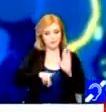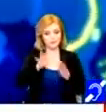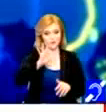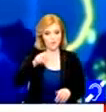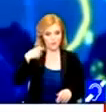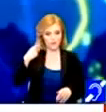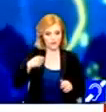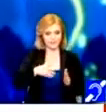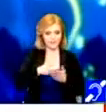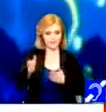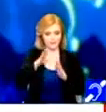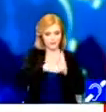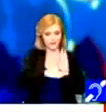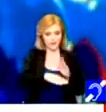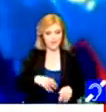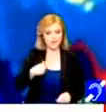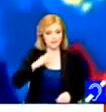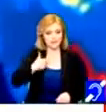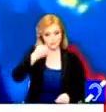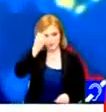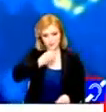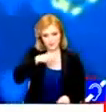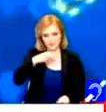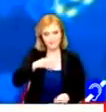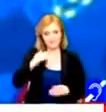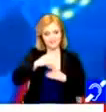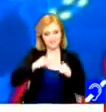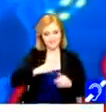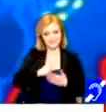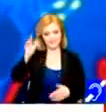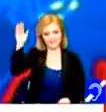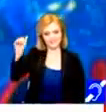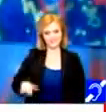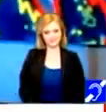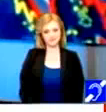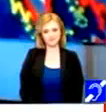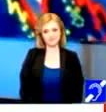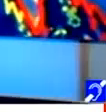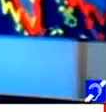azi. Eu sunt Stella Dănilă și vă mulțumesc pentru atenție. O seară liniștită să aveți. La revedere!